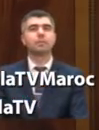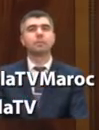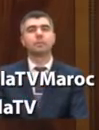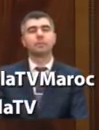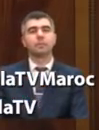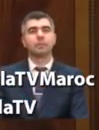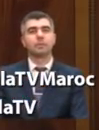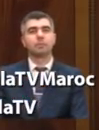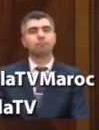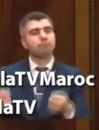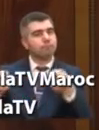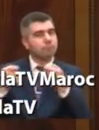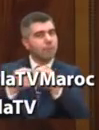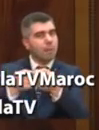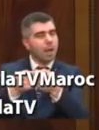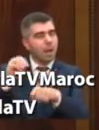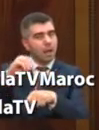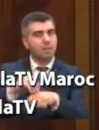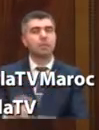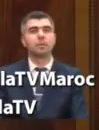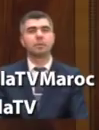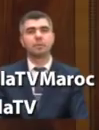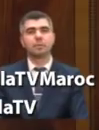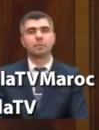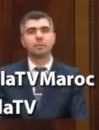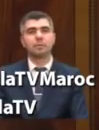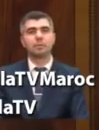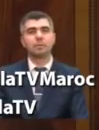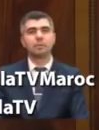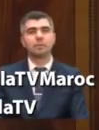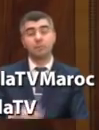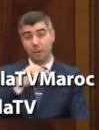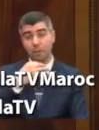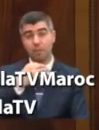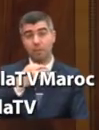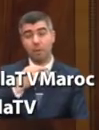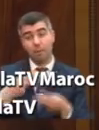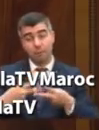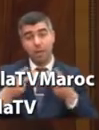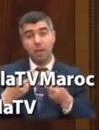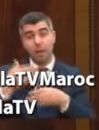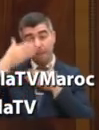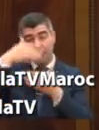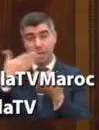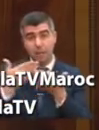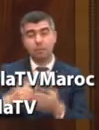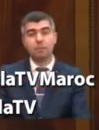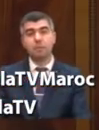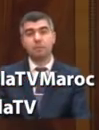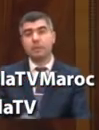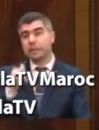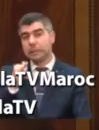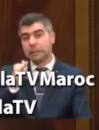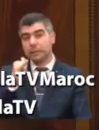وتماشيا مع هذا السياق، لا بد أن نؤكد أن المغرب كان سباقا